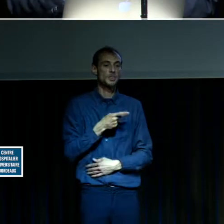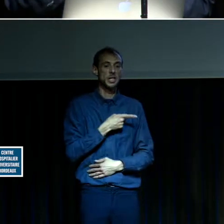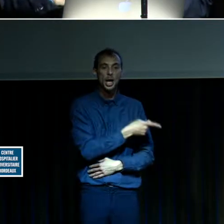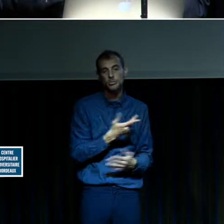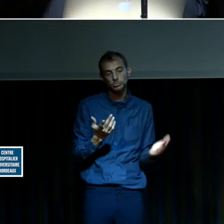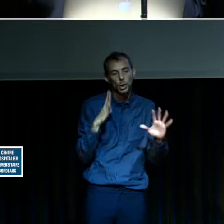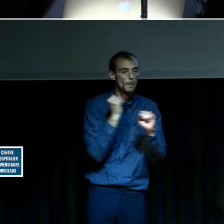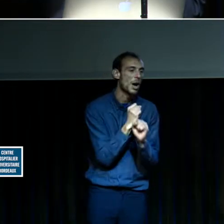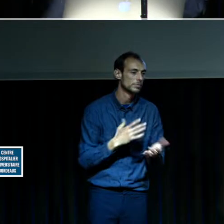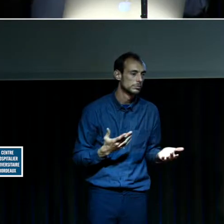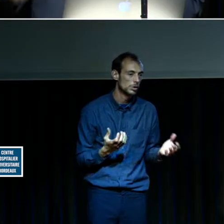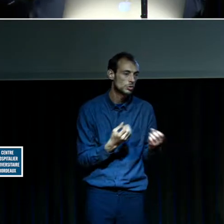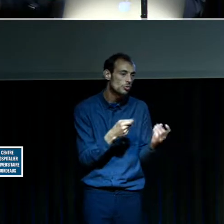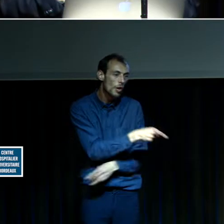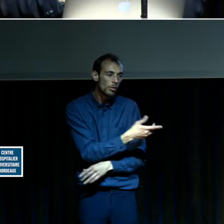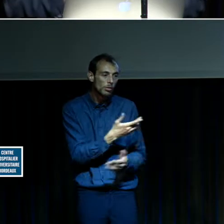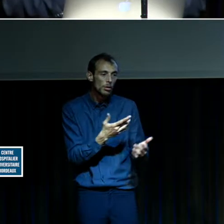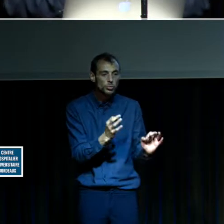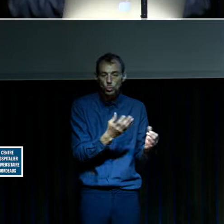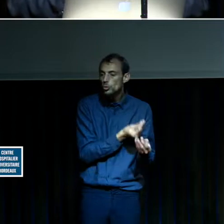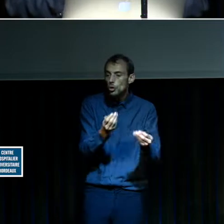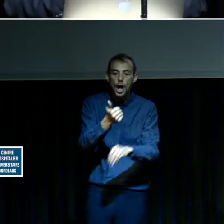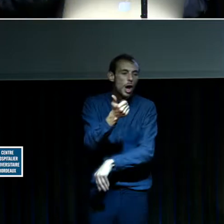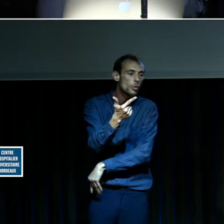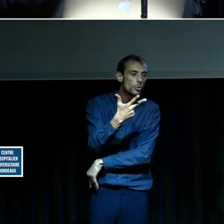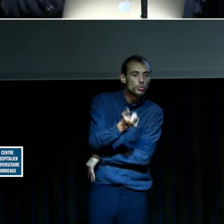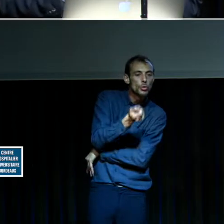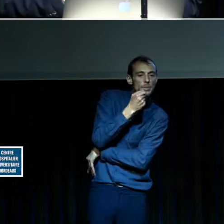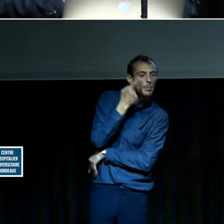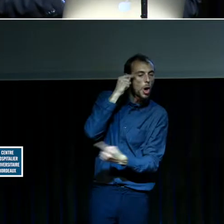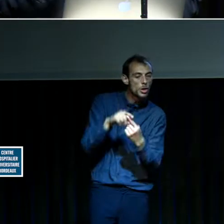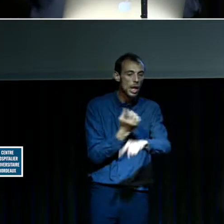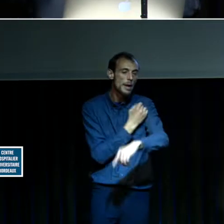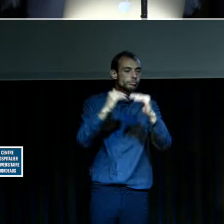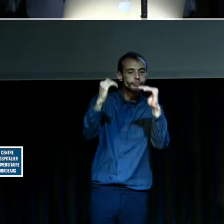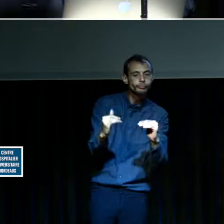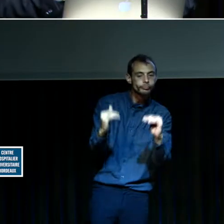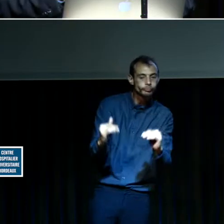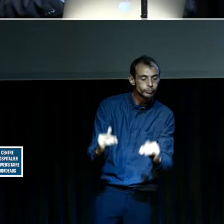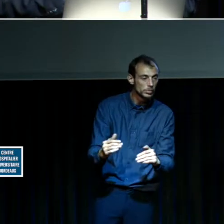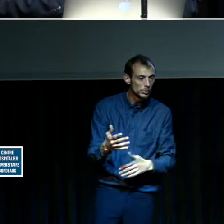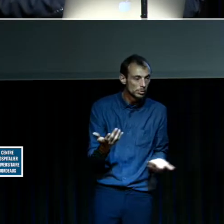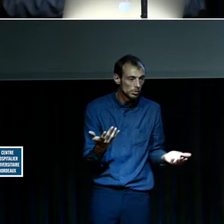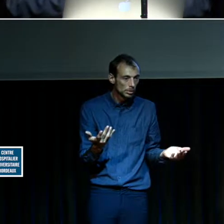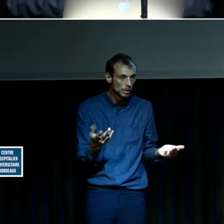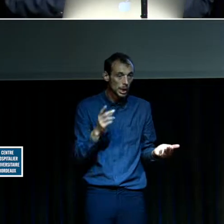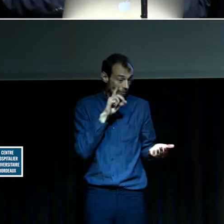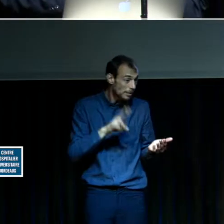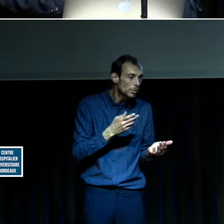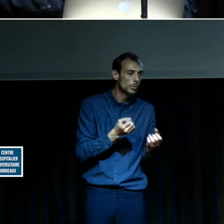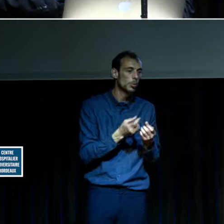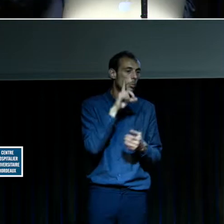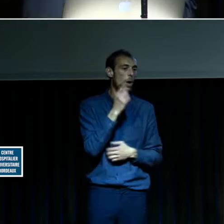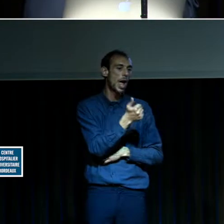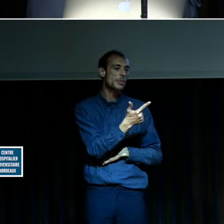patients pourquoi ils leur donnent 1, 2, 3 médicaments à avaler tous les jours pour faire baisser la tension. Pourquoi 2 ou 3? C'est qu'avec un médicament, en général, on